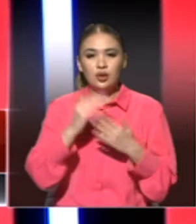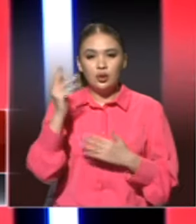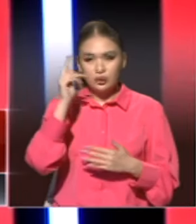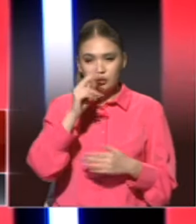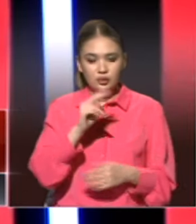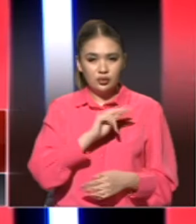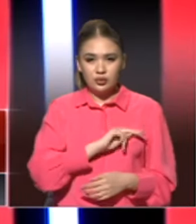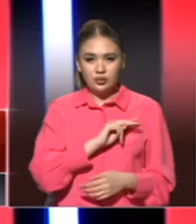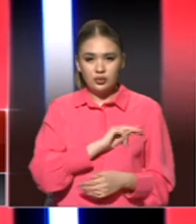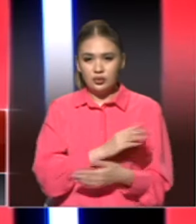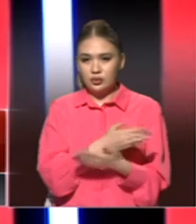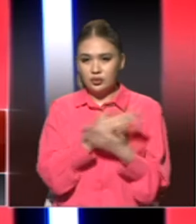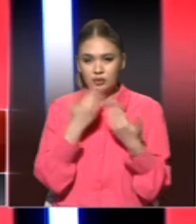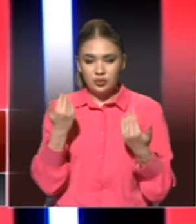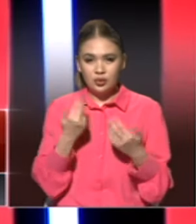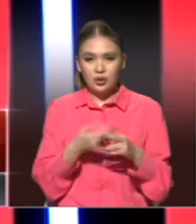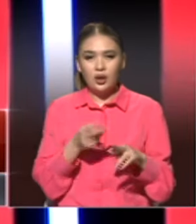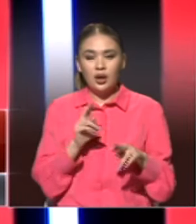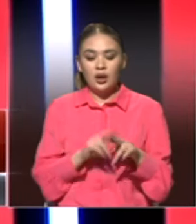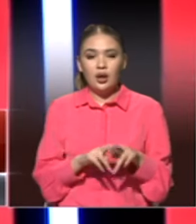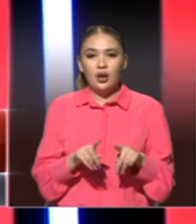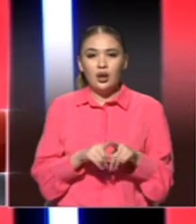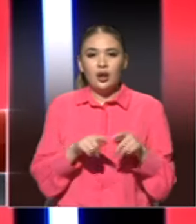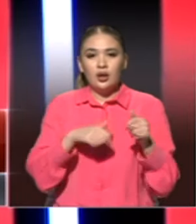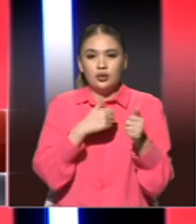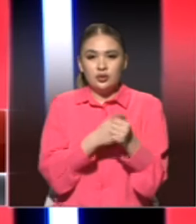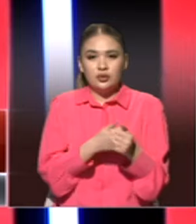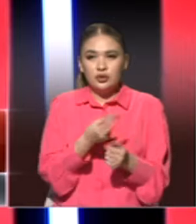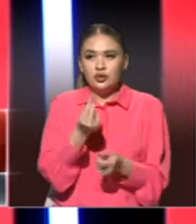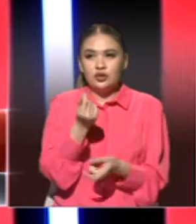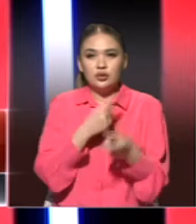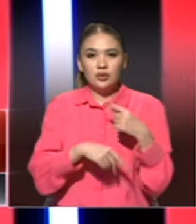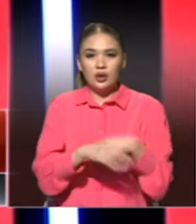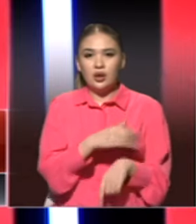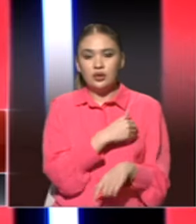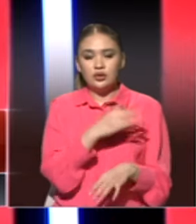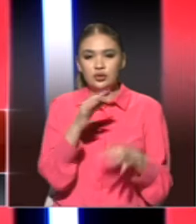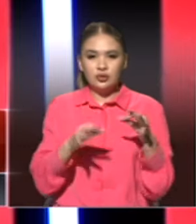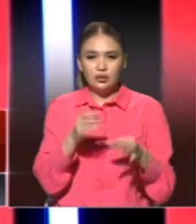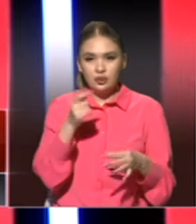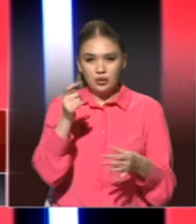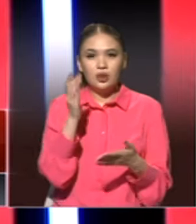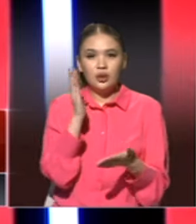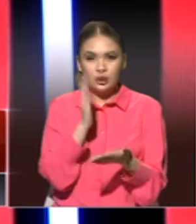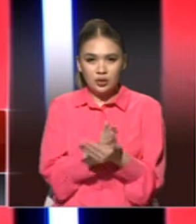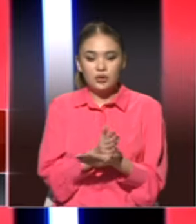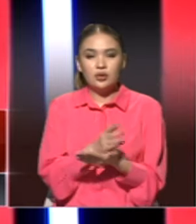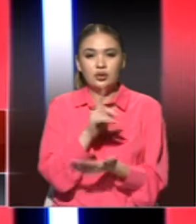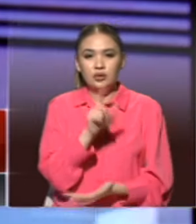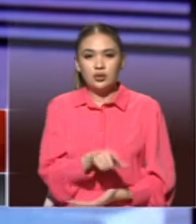жатыр, оларды енді қазір қуалап, соттасып, ақшаны қайтар деп жатыр. Сонда орталық бар қазір бізде.